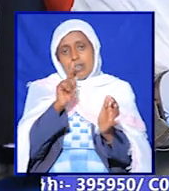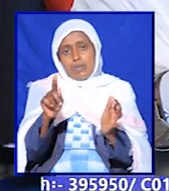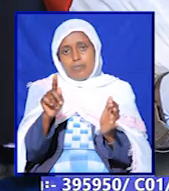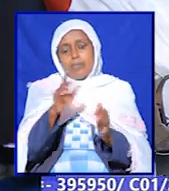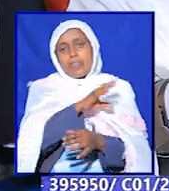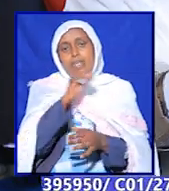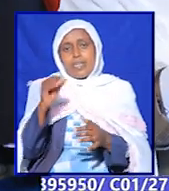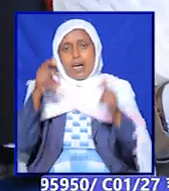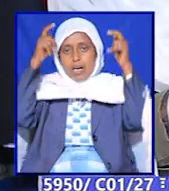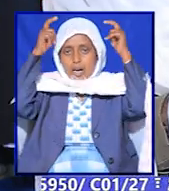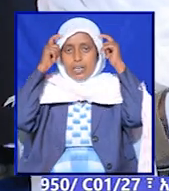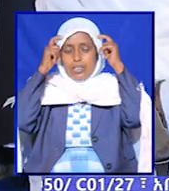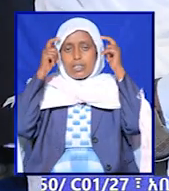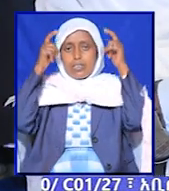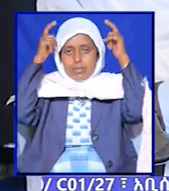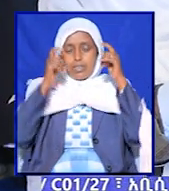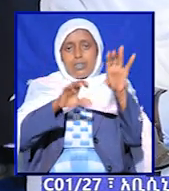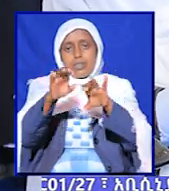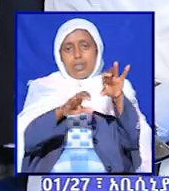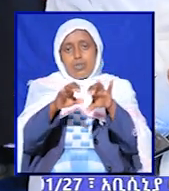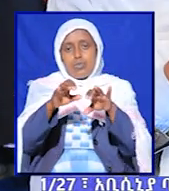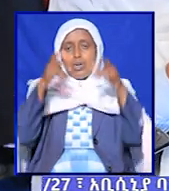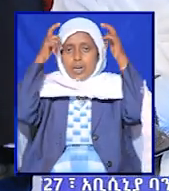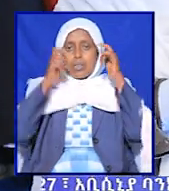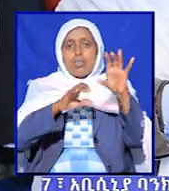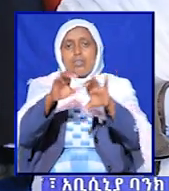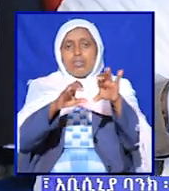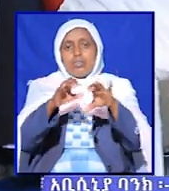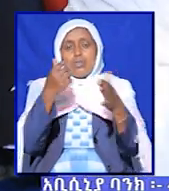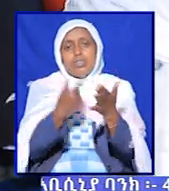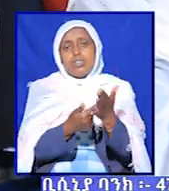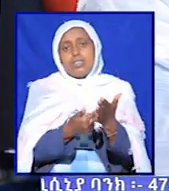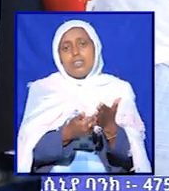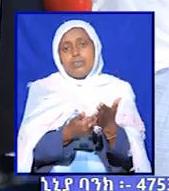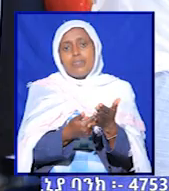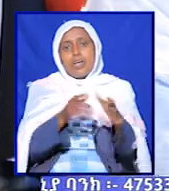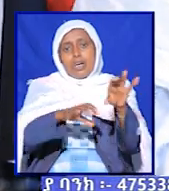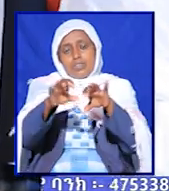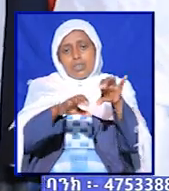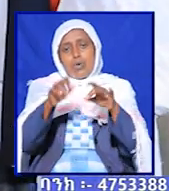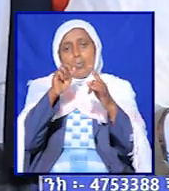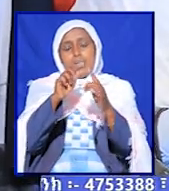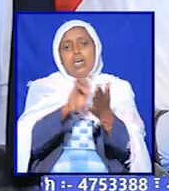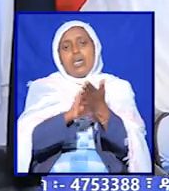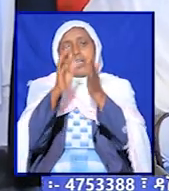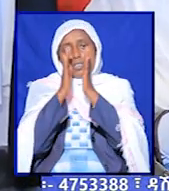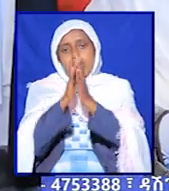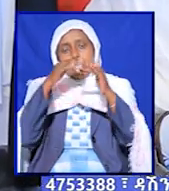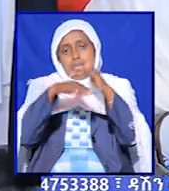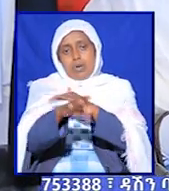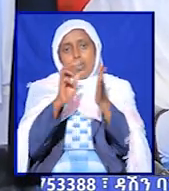ነው እና አክሊል ይቀዳጃሉ። አክሊልን ተቀዳጅተው እነዚህን አድርገው እንግዲህ ወደ